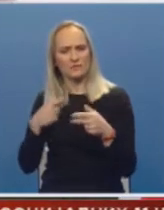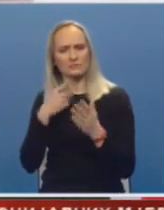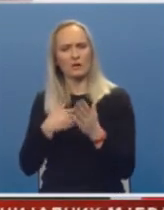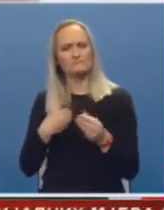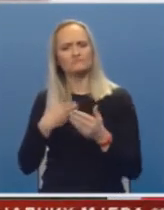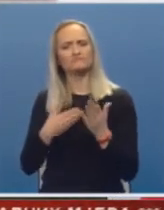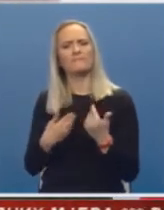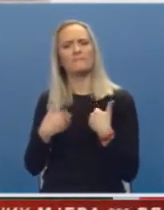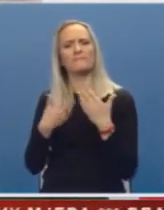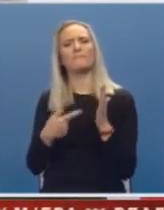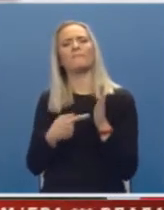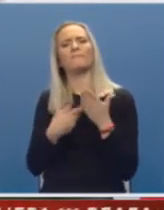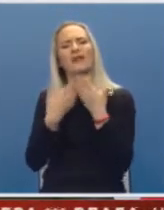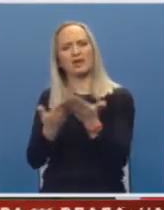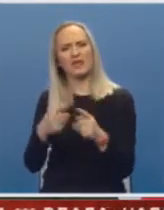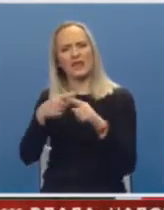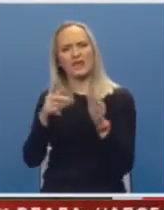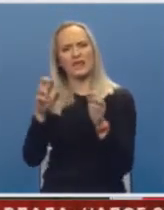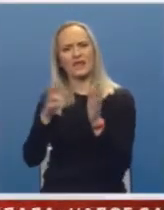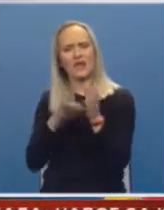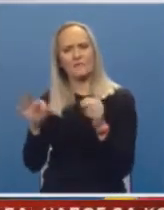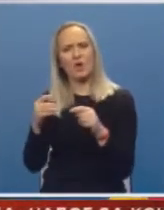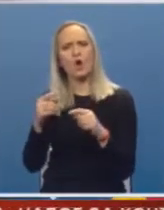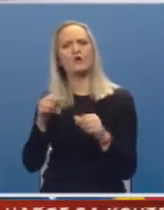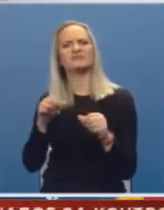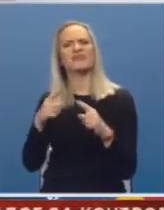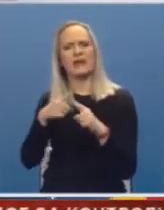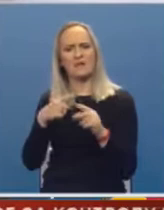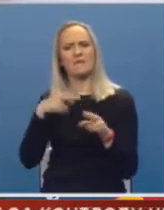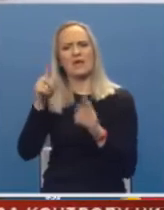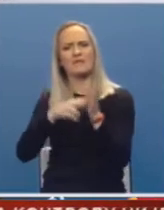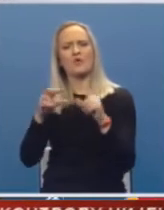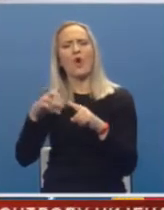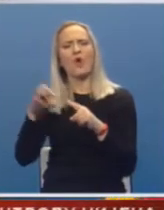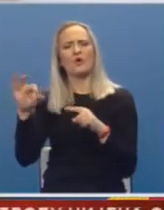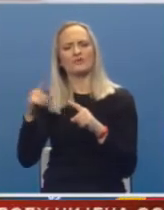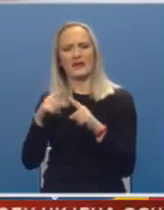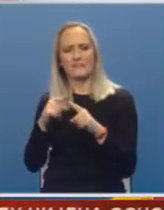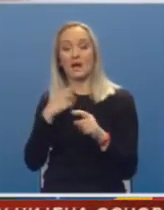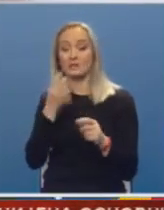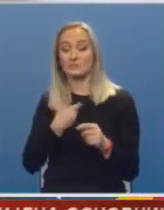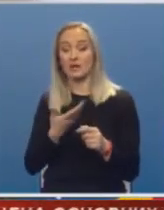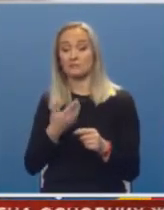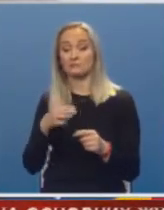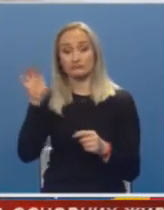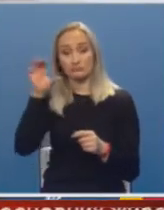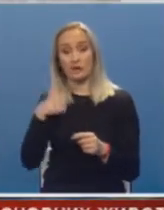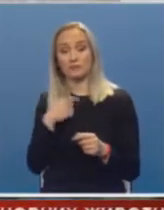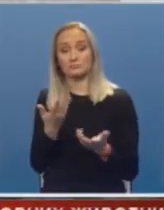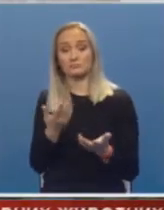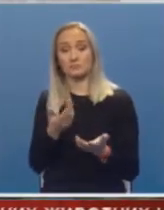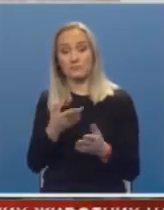predloženo mi je da mogu hemoterapiju ili ove imunoterapije. Kad sam saznala da imam karcinom pluća, prošla sam kroz